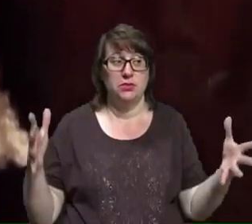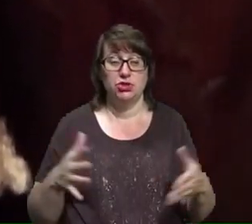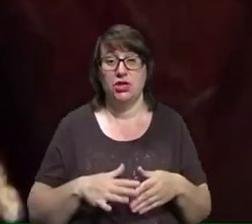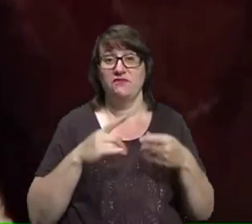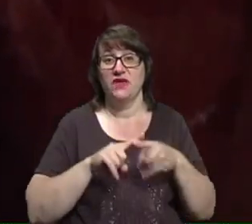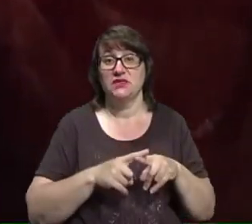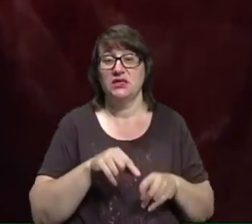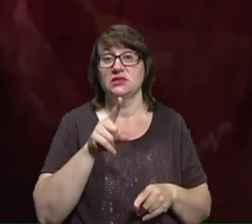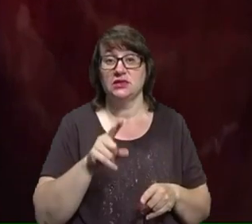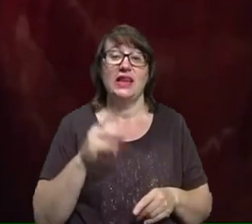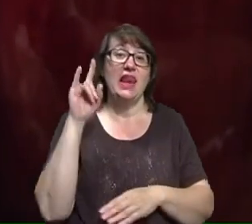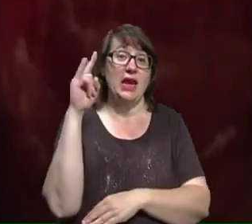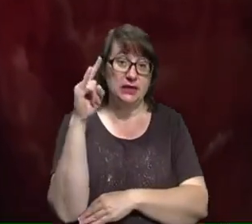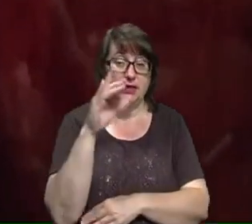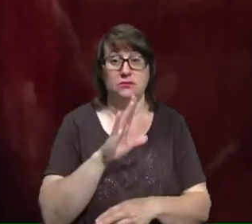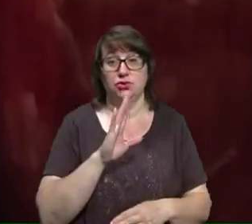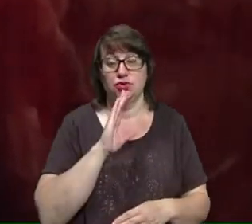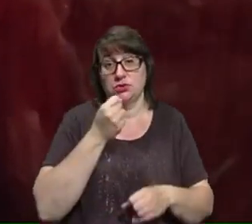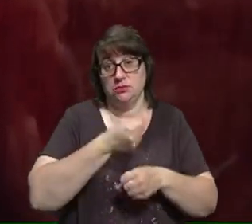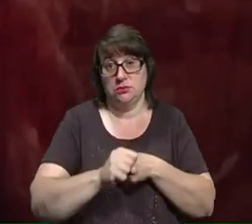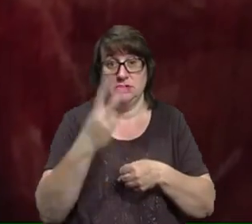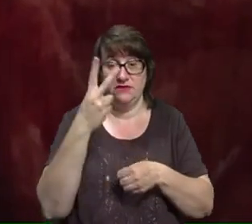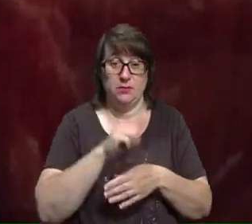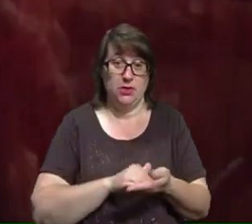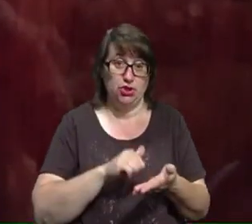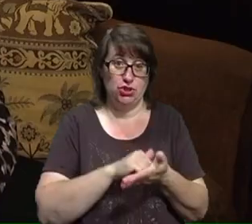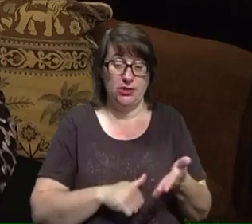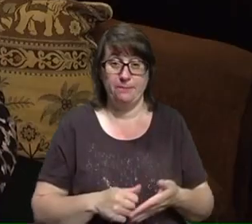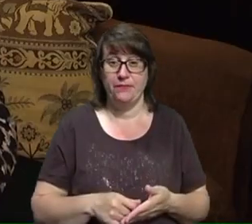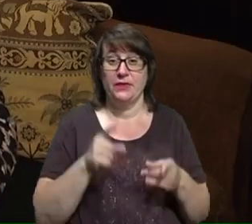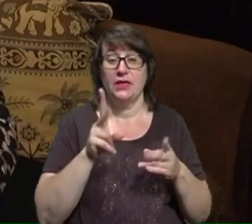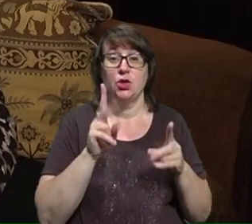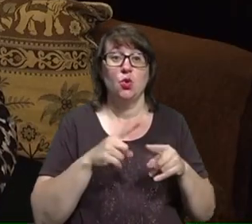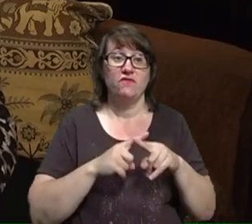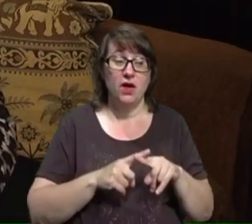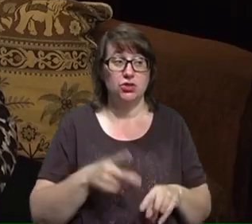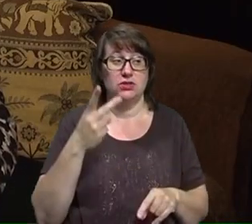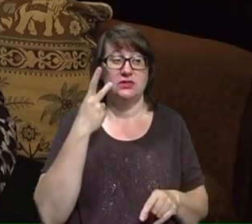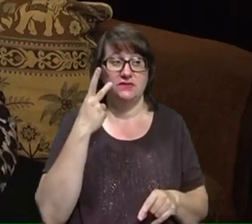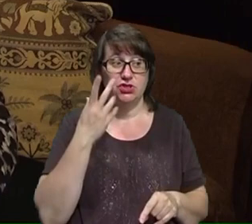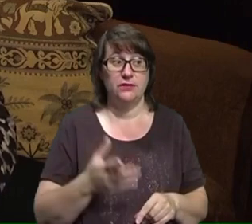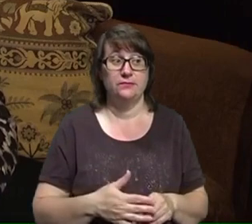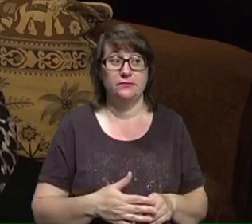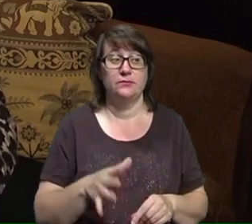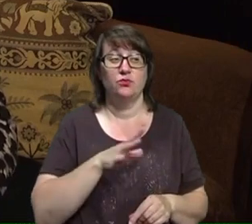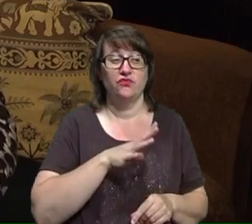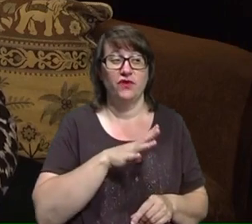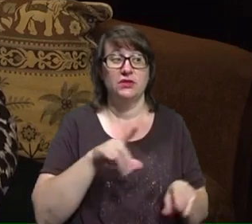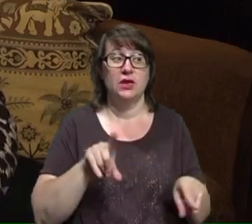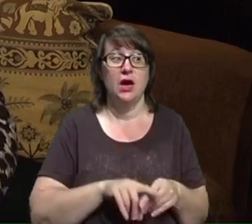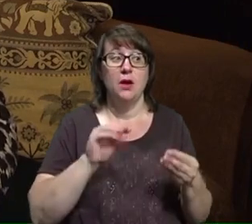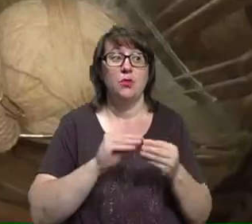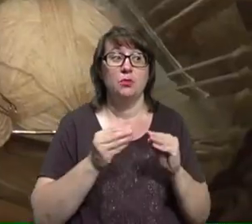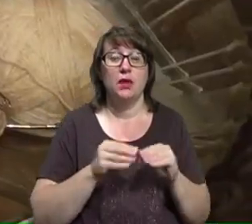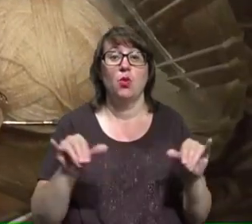ляльки жінку спонукали дві причини. У тих, хто в'яже, завжди буває така проблема, куди діти